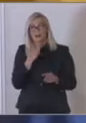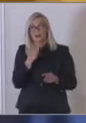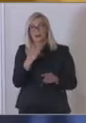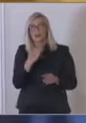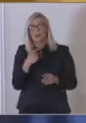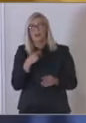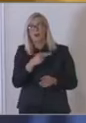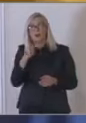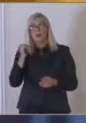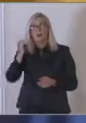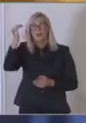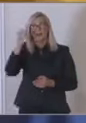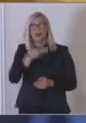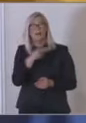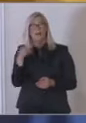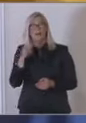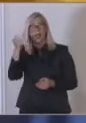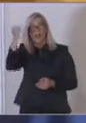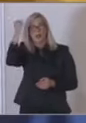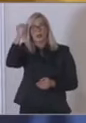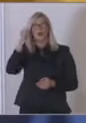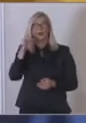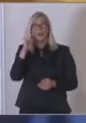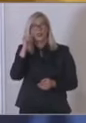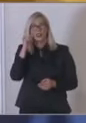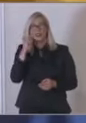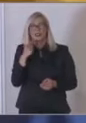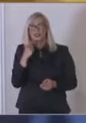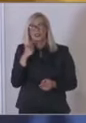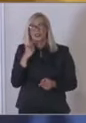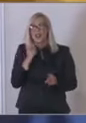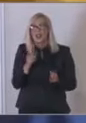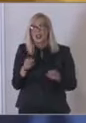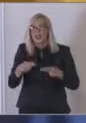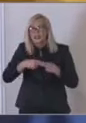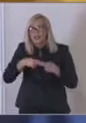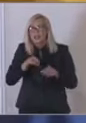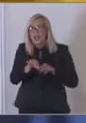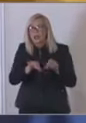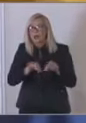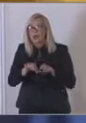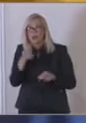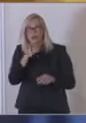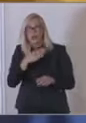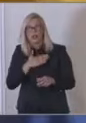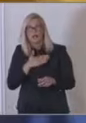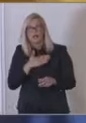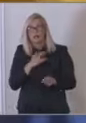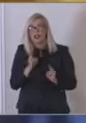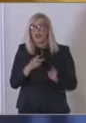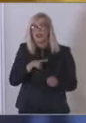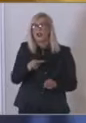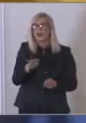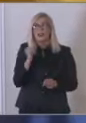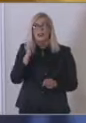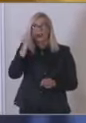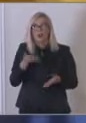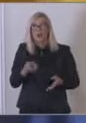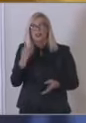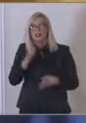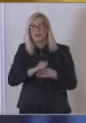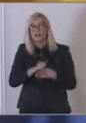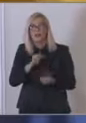të Kosovës për koordinimin e ngushtë që kemë pasë si dy qeveri gjatë këtyre muajve të luftimit të pandemisë, ku qytetarët